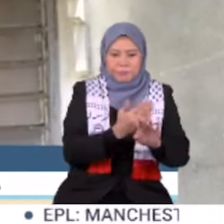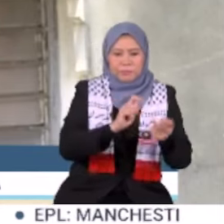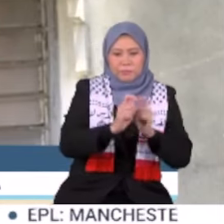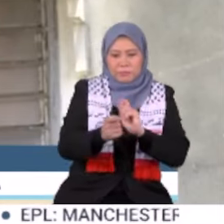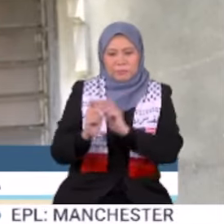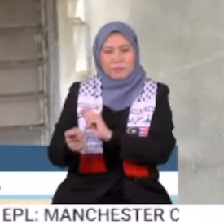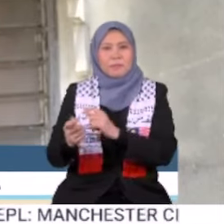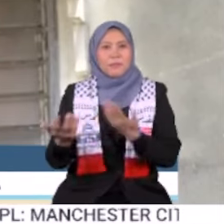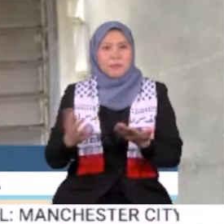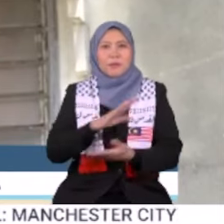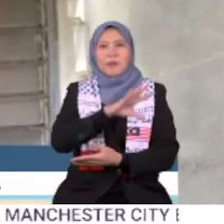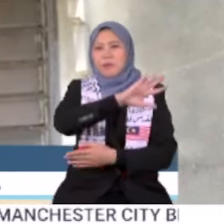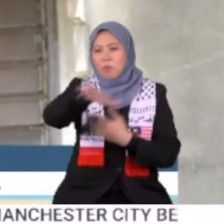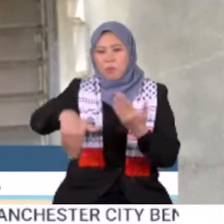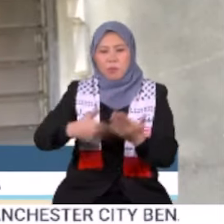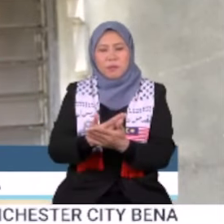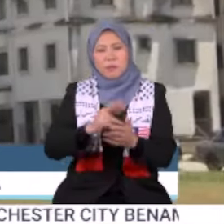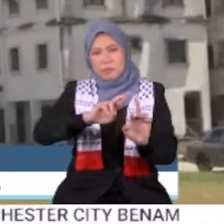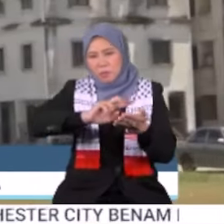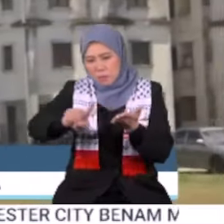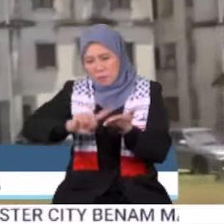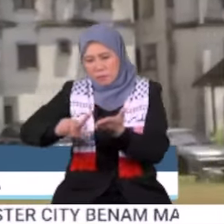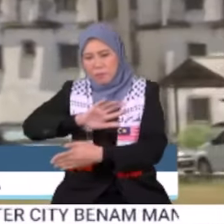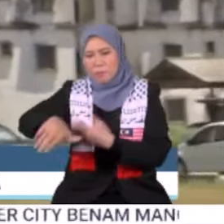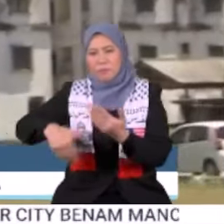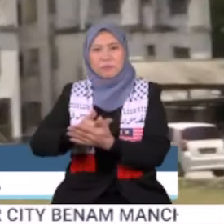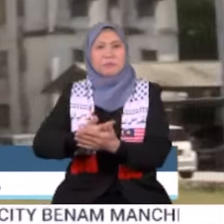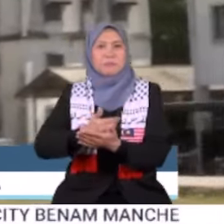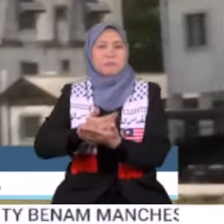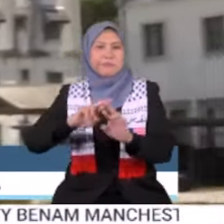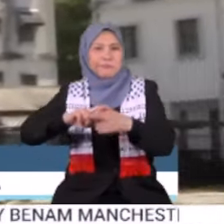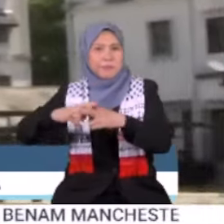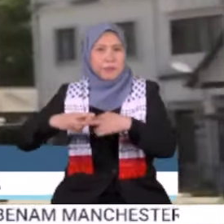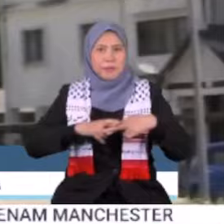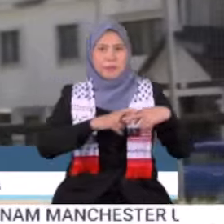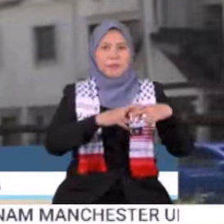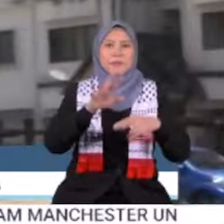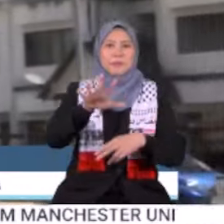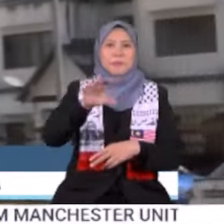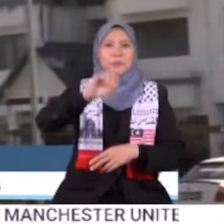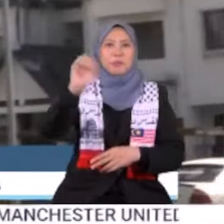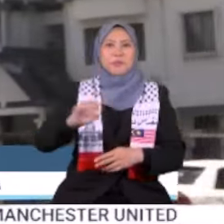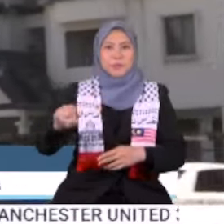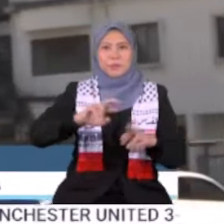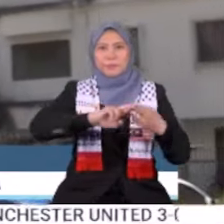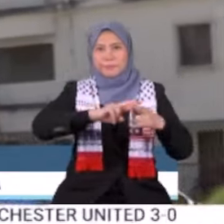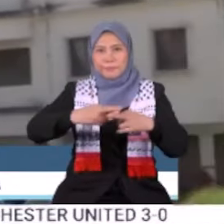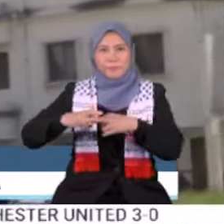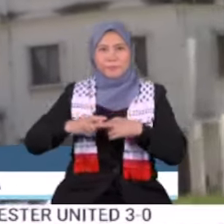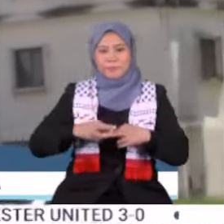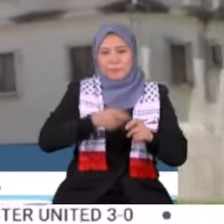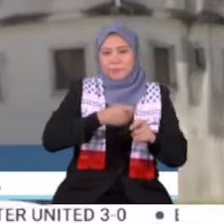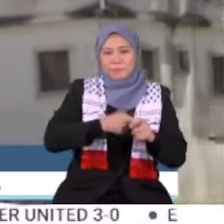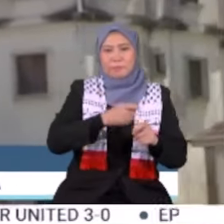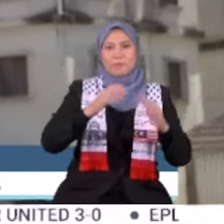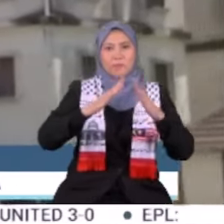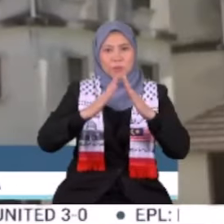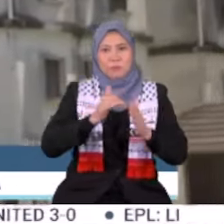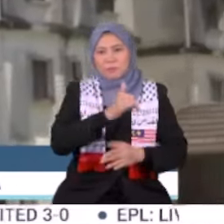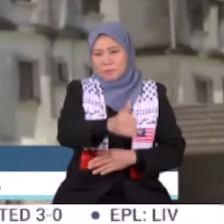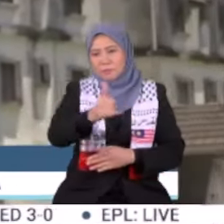total punya senggaraan di mana secara umumnya lebih dari 50% kerja-kerja senggaraan dilaksanakan bagi setiap rumah. Dan